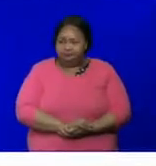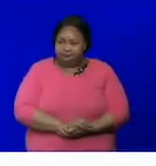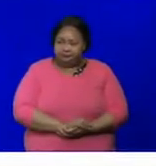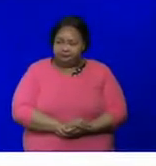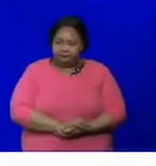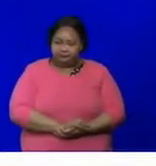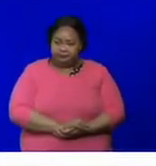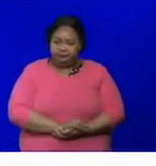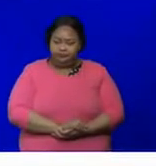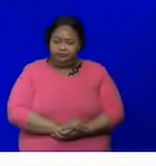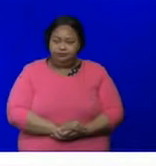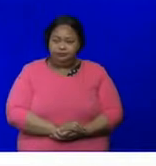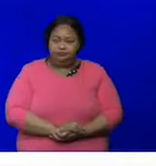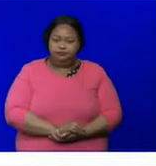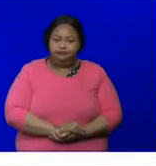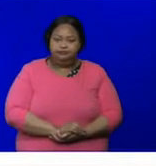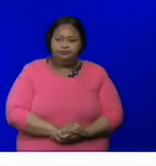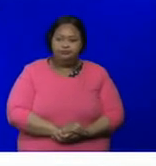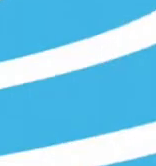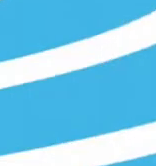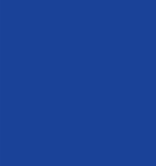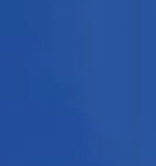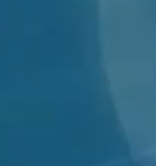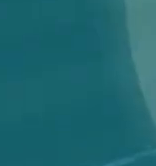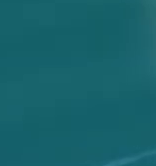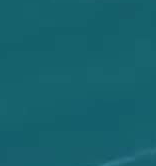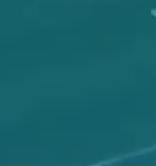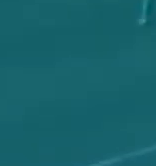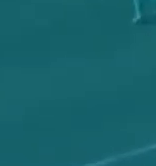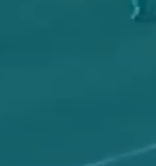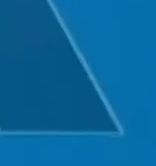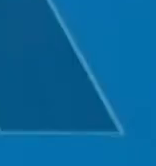ka DW naka France 24.